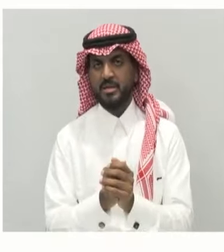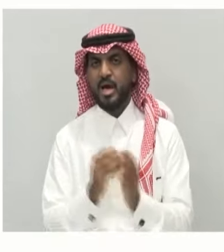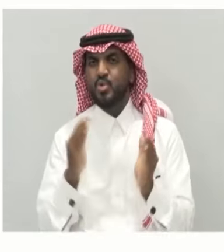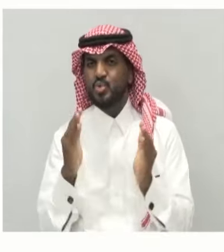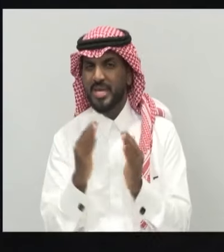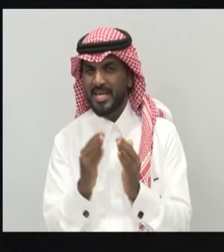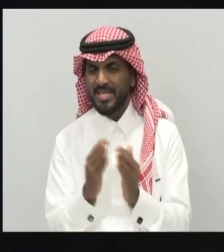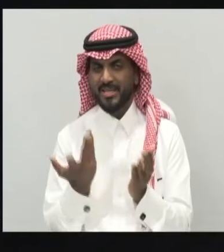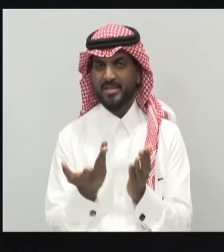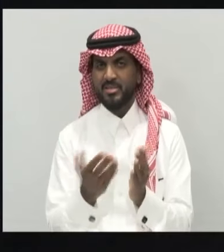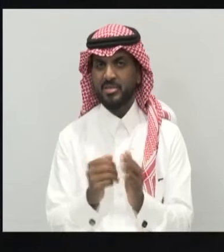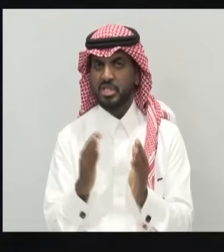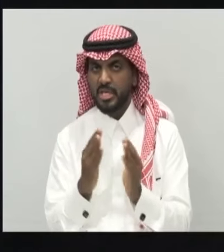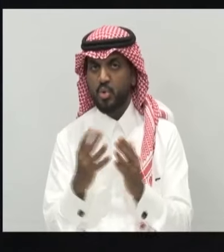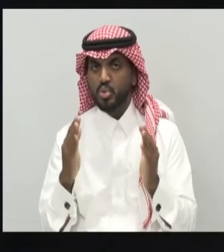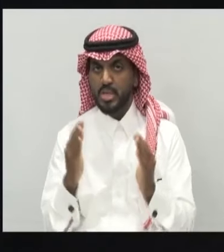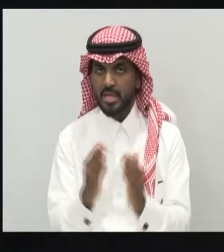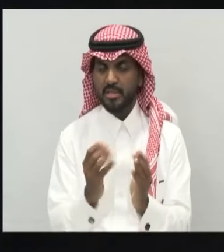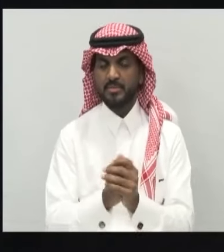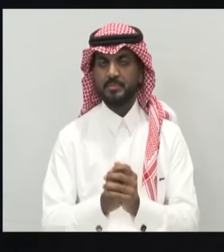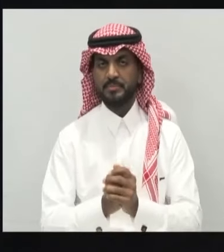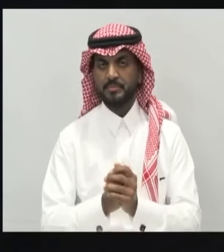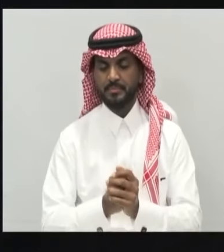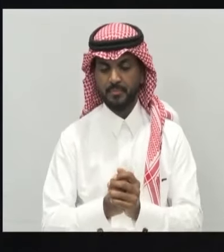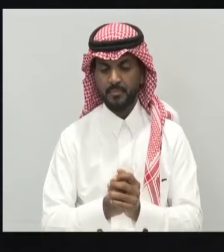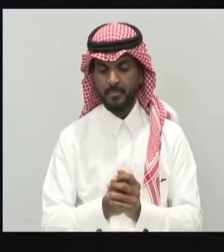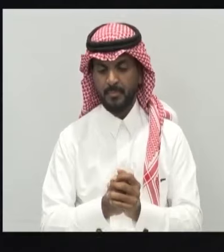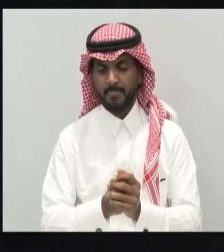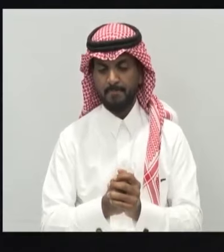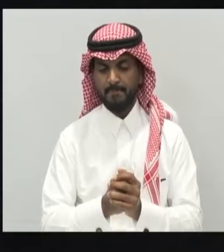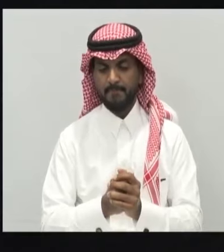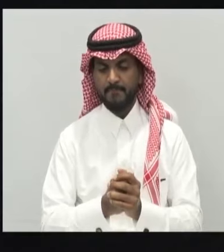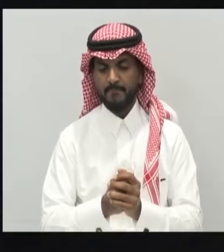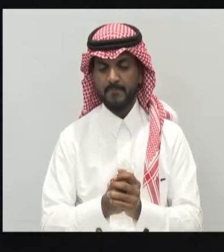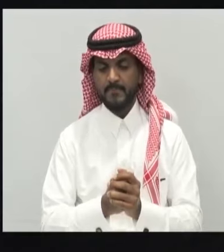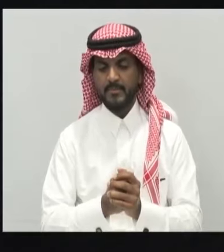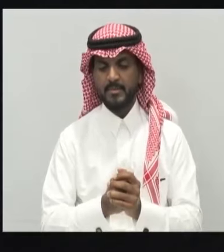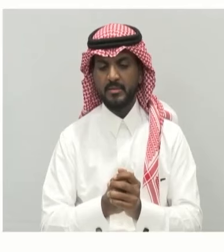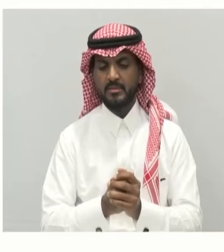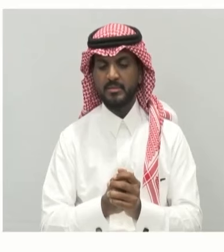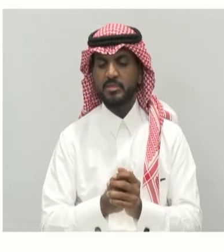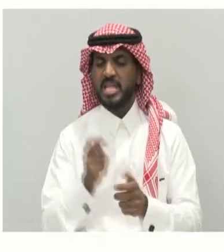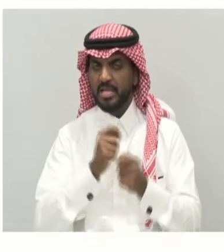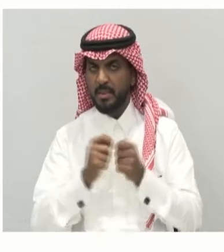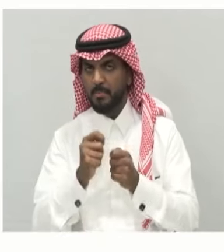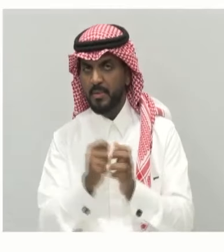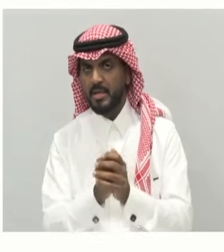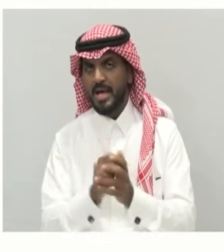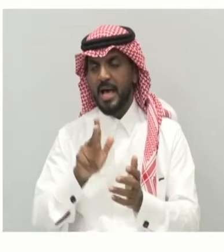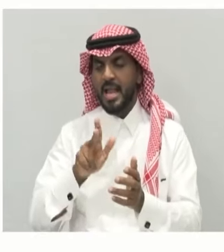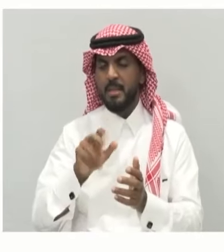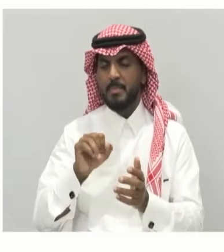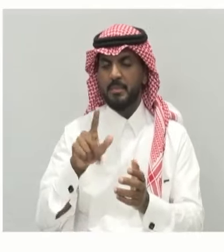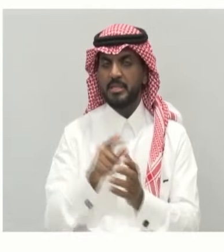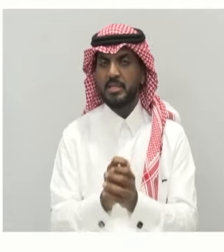صغيره جدا يا ابطال صغيره جدا بارك الله فيكم صح ولا لا اذا يا ابطال لذلك يستعمل المليمتر